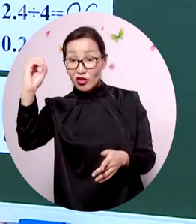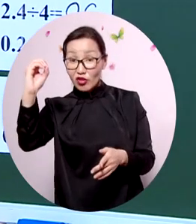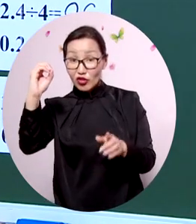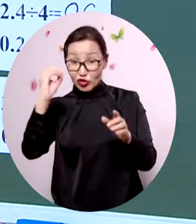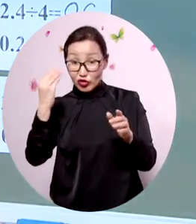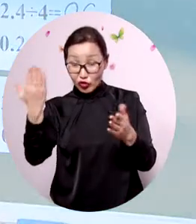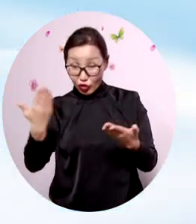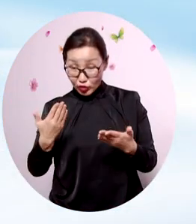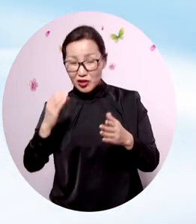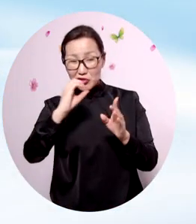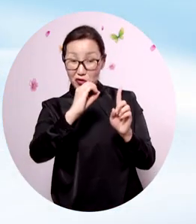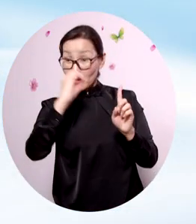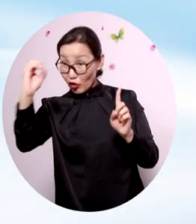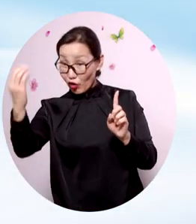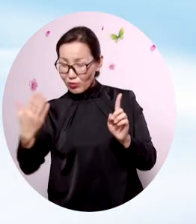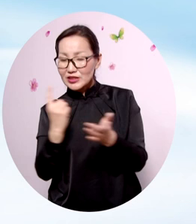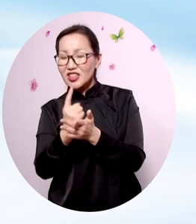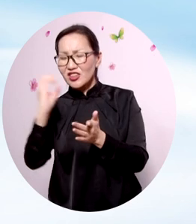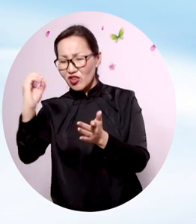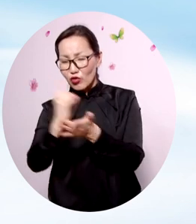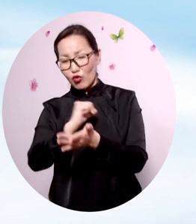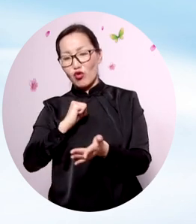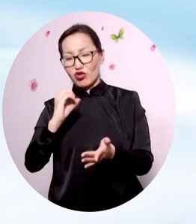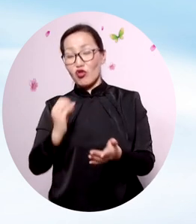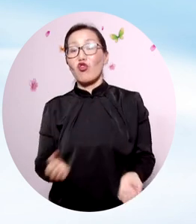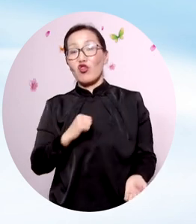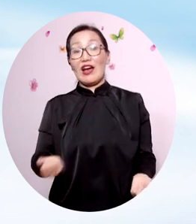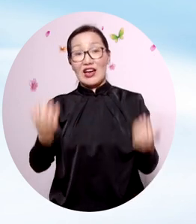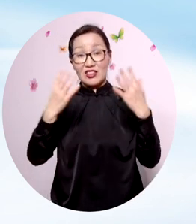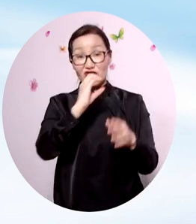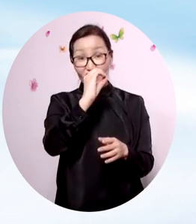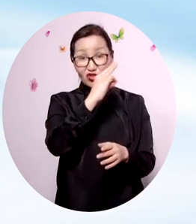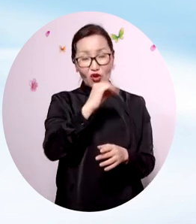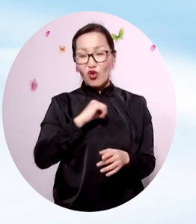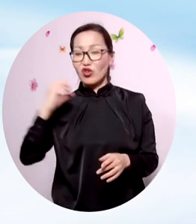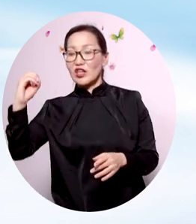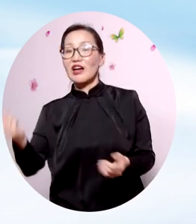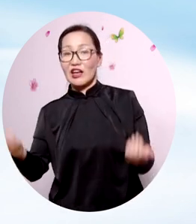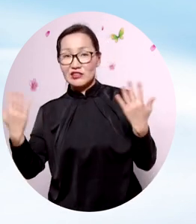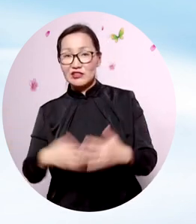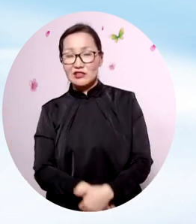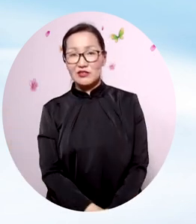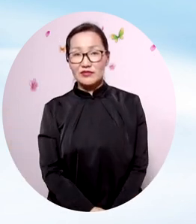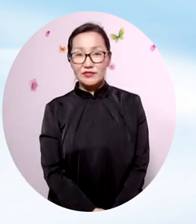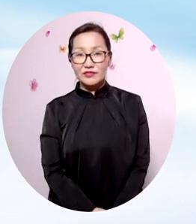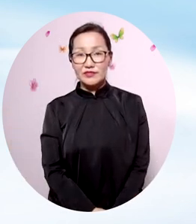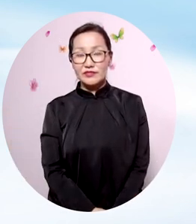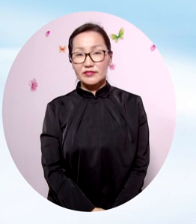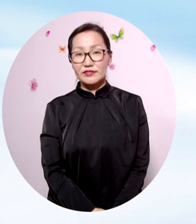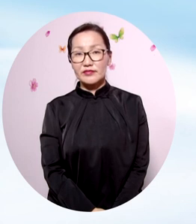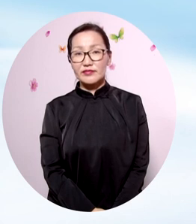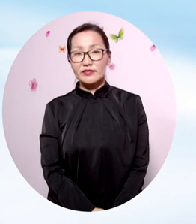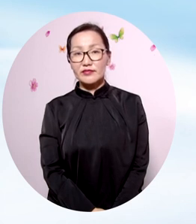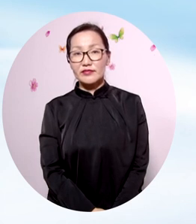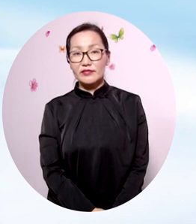тоо ямар нэгэн тоог нэгд хуваахад тэр тоо өөрө гарна. Тэр энд хэд гарах вэ? 3 бүхэл 127